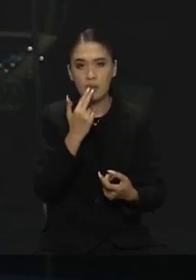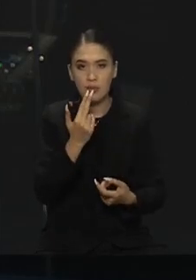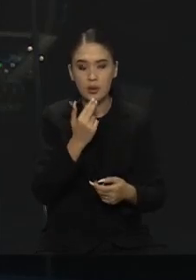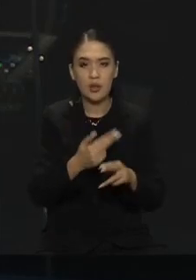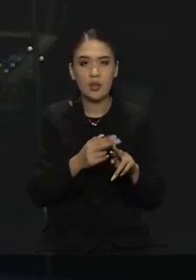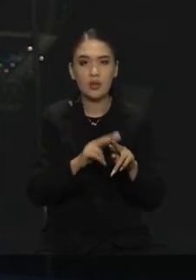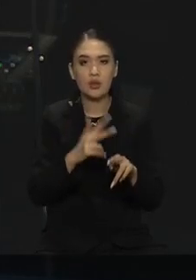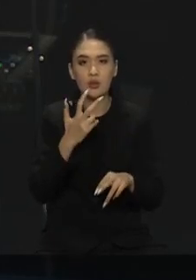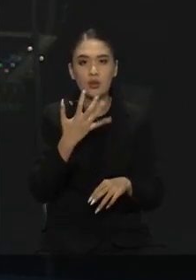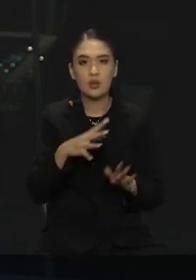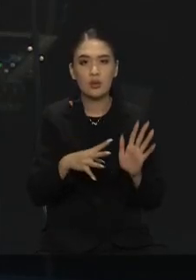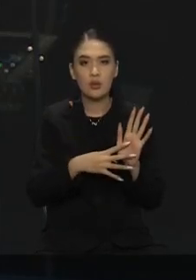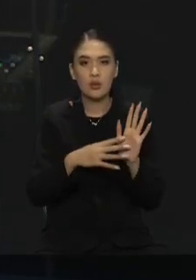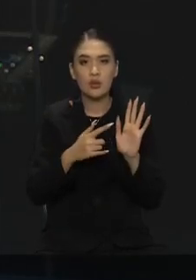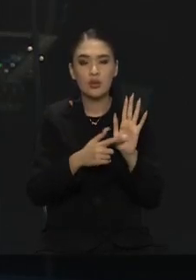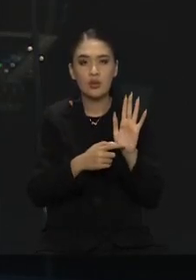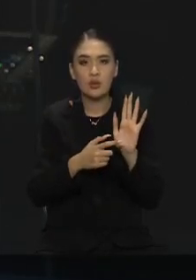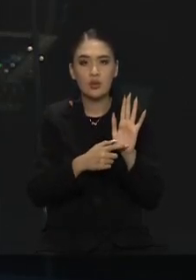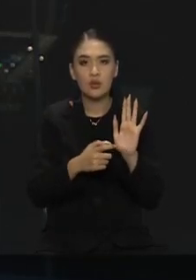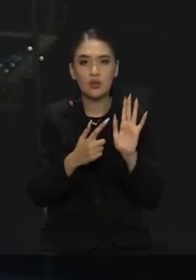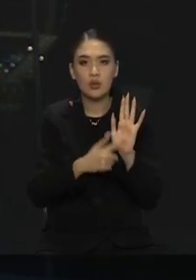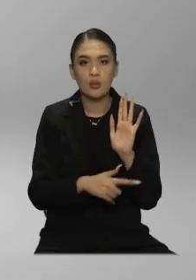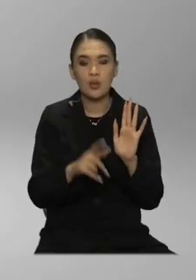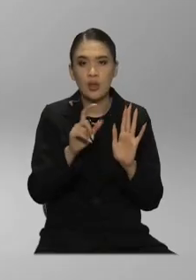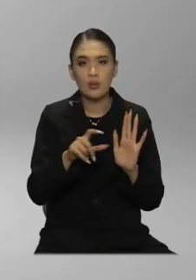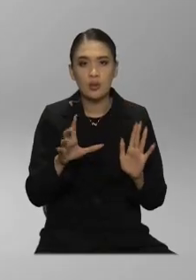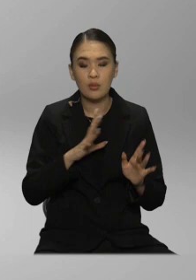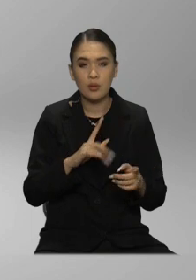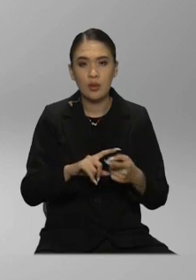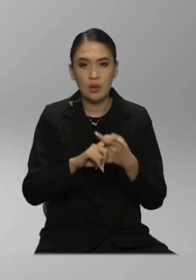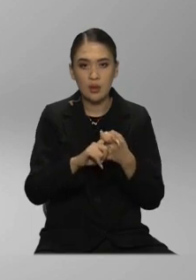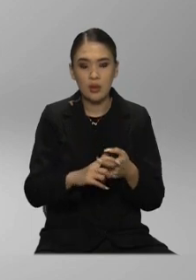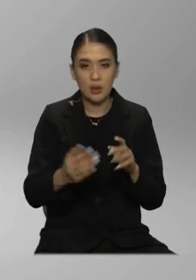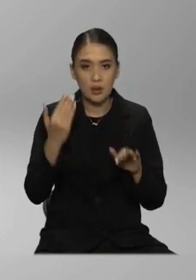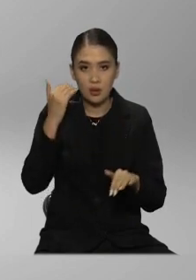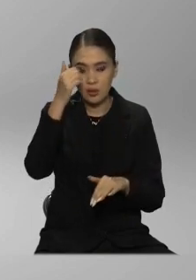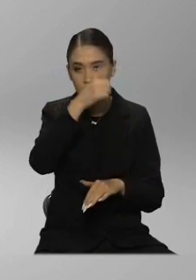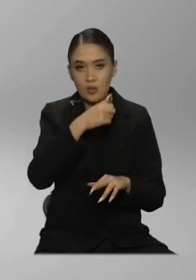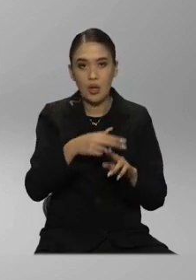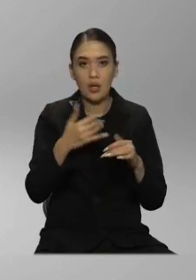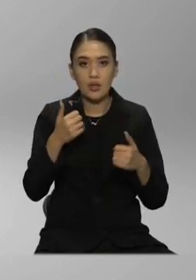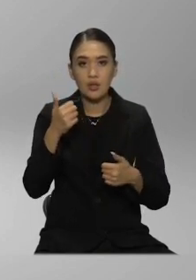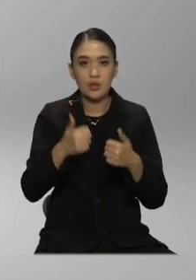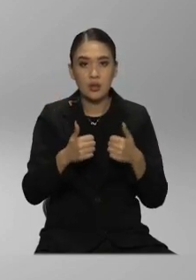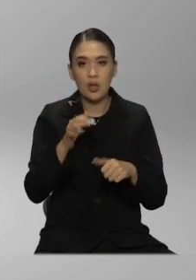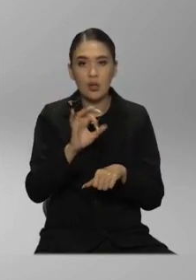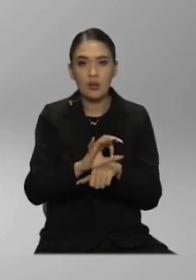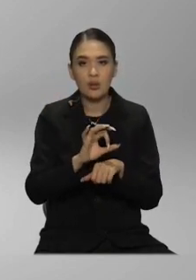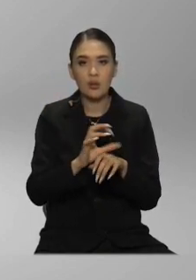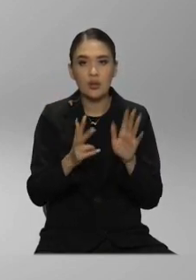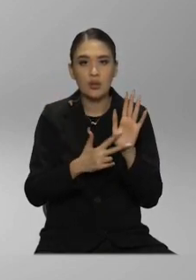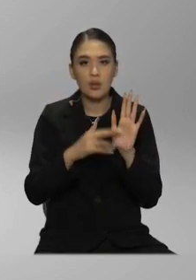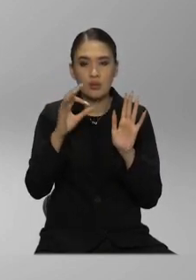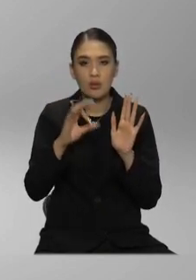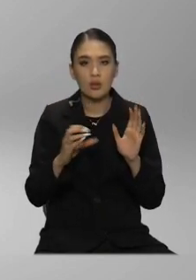359 770 адам тұмау ұратып отырған екен. Бұлтырғы эпидемиологиялық кезеңмен салыстырғанда органдар саны 8%-ға